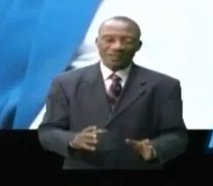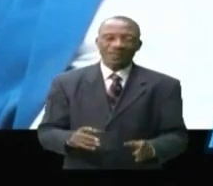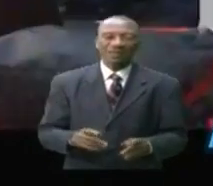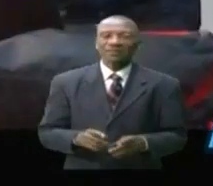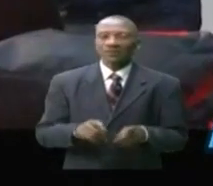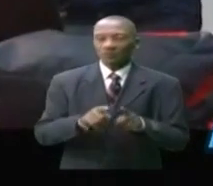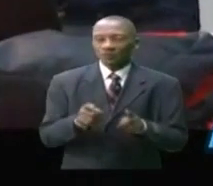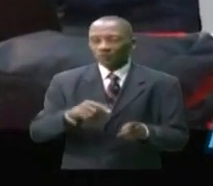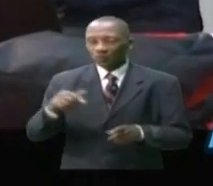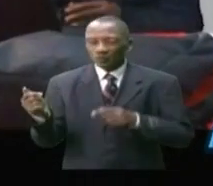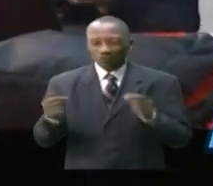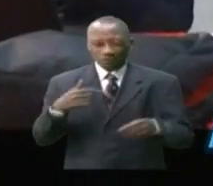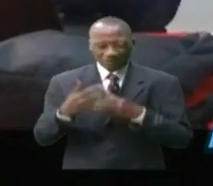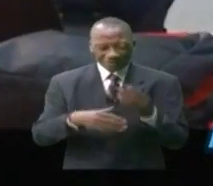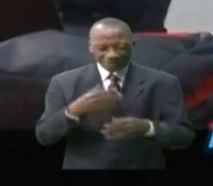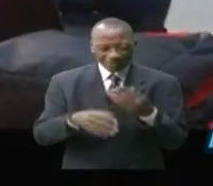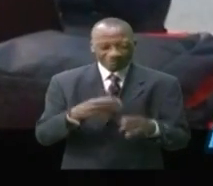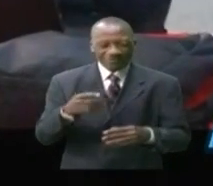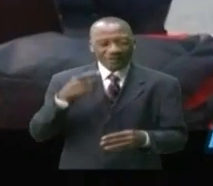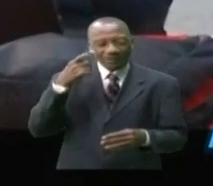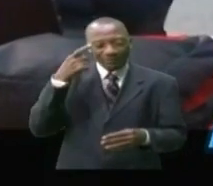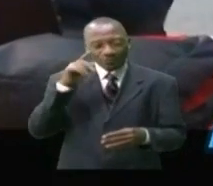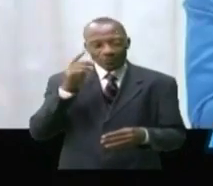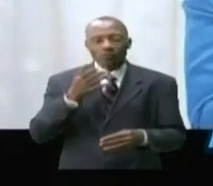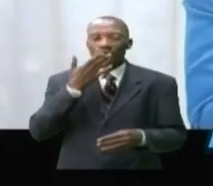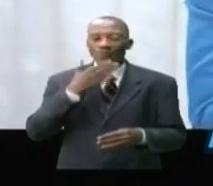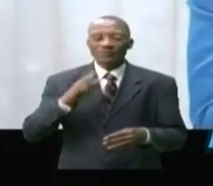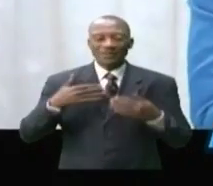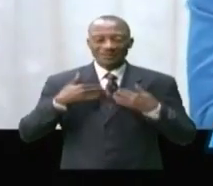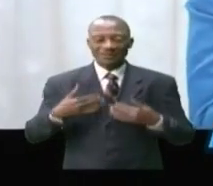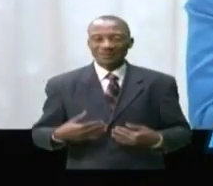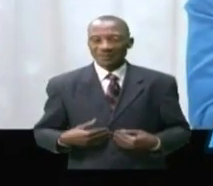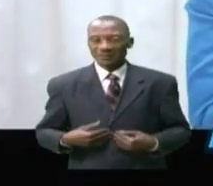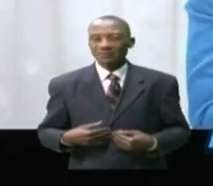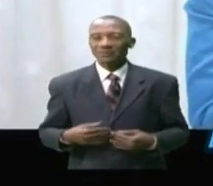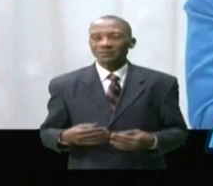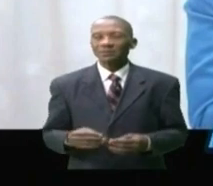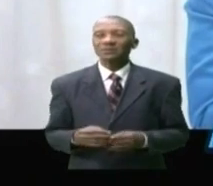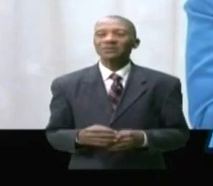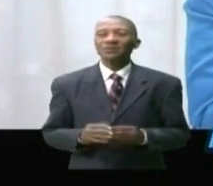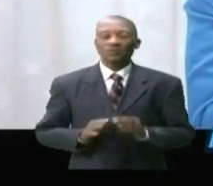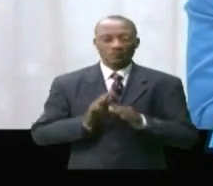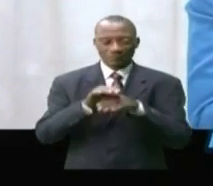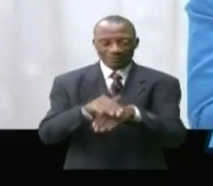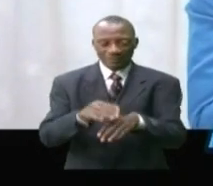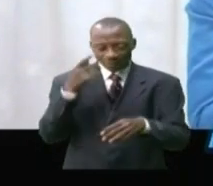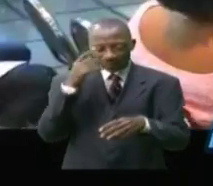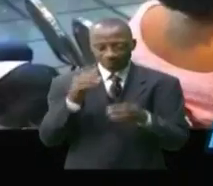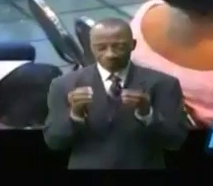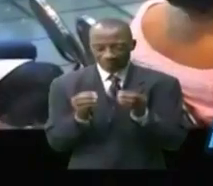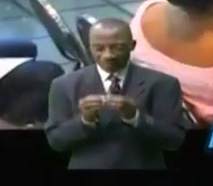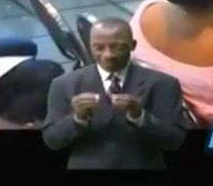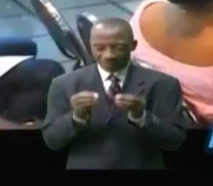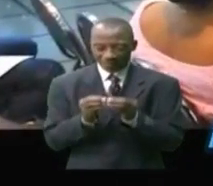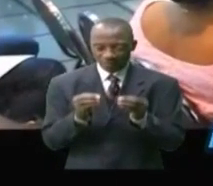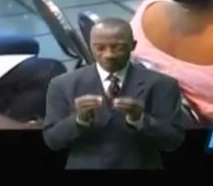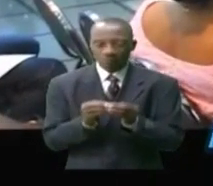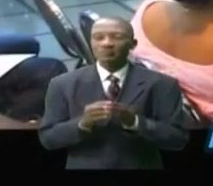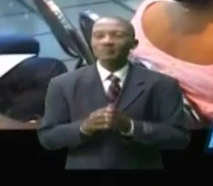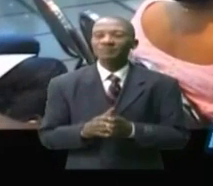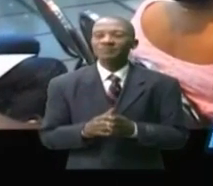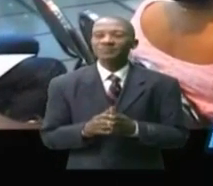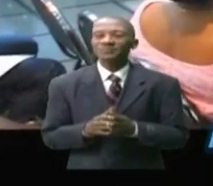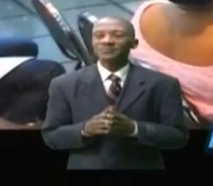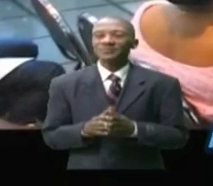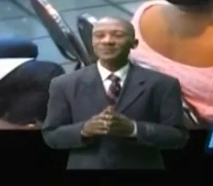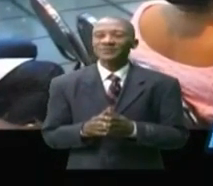afin d'envisager les actions de plaidoyer. Cet atelier de co-création avait entre autres objectifs de